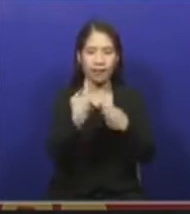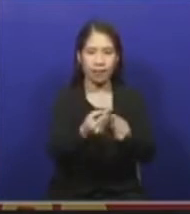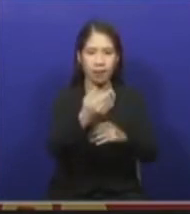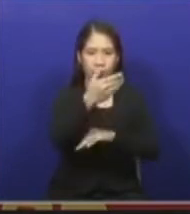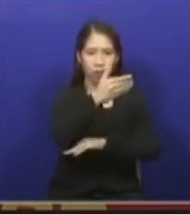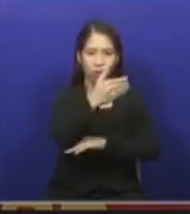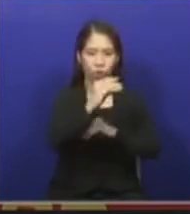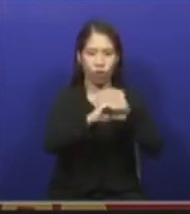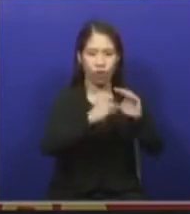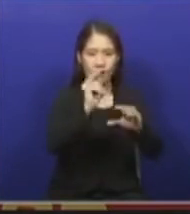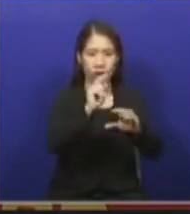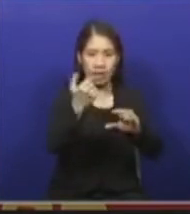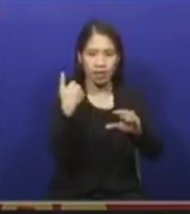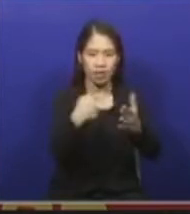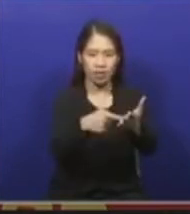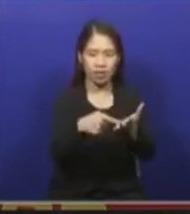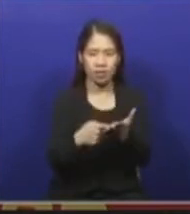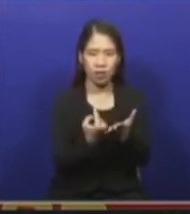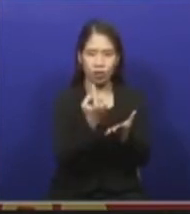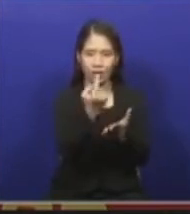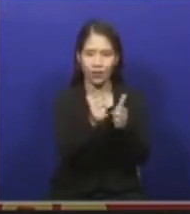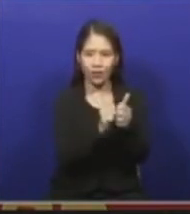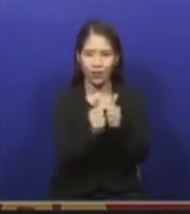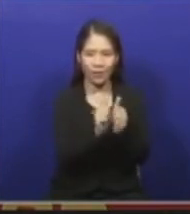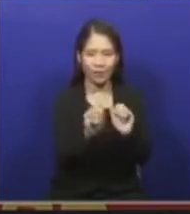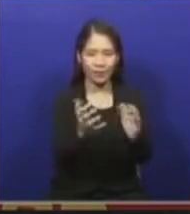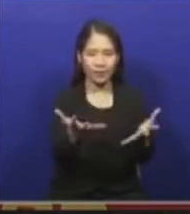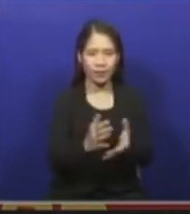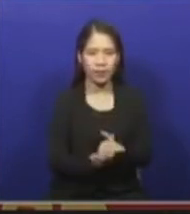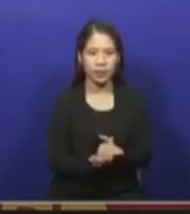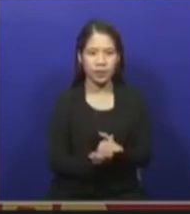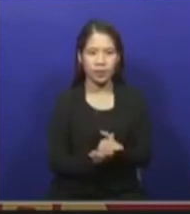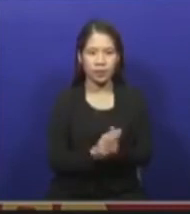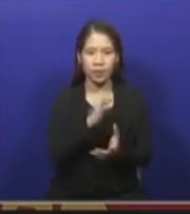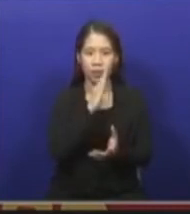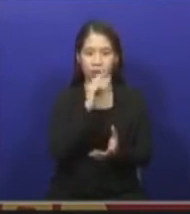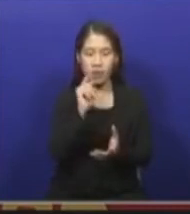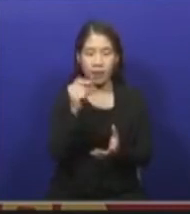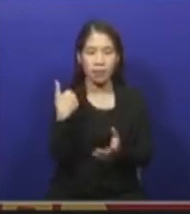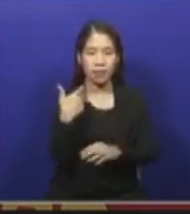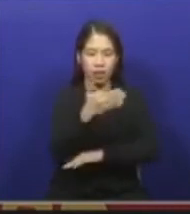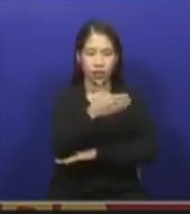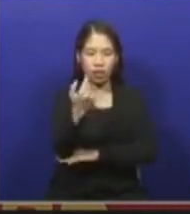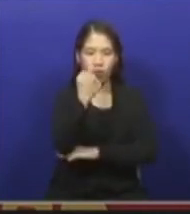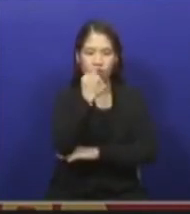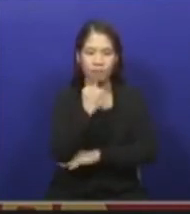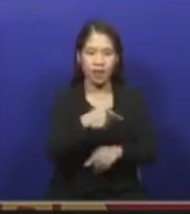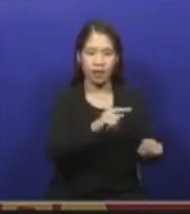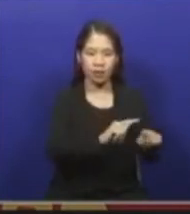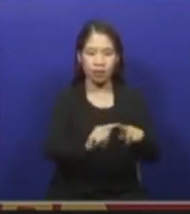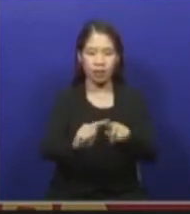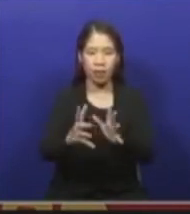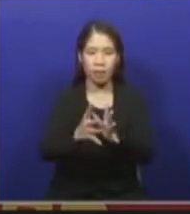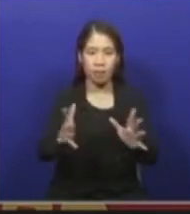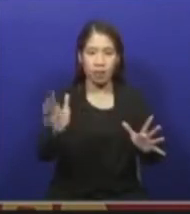ผู้ยื่นประมูลเข้ามาเพียง1รายเท่านั้นแบบไม่มีคู่แข่งเป็นต้นนอกจากนี้ยังมีธงแดงอีกจำนวนมากมายตามมาตรฐาน